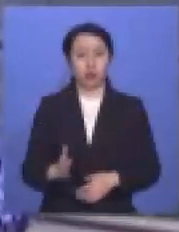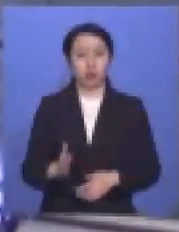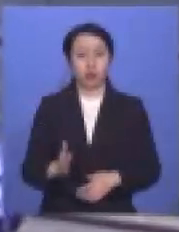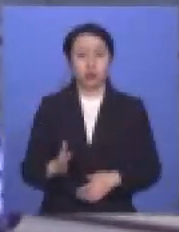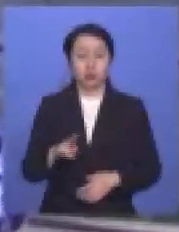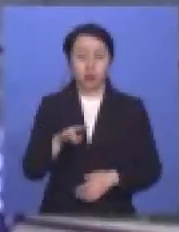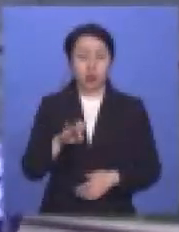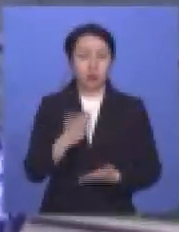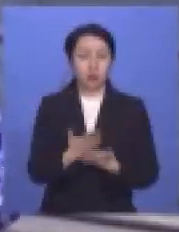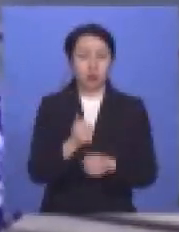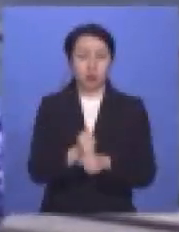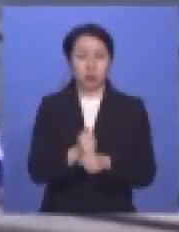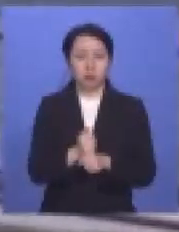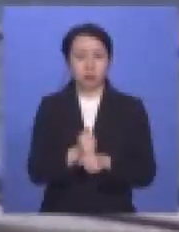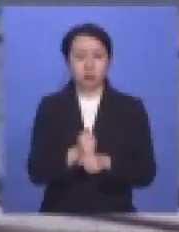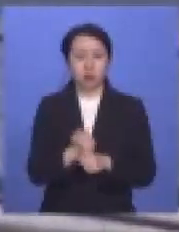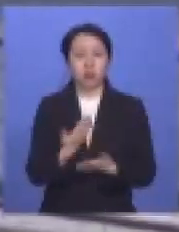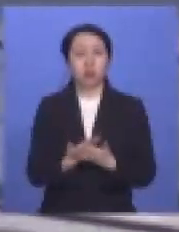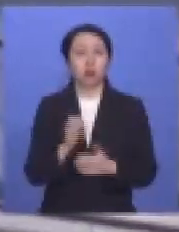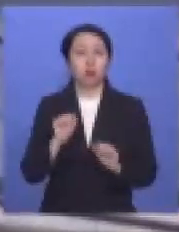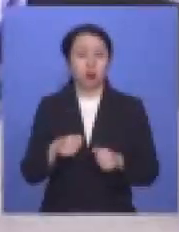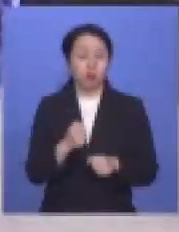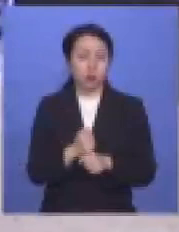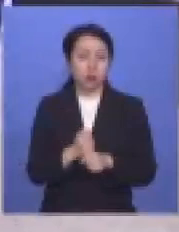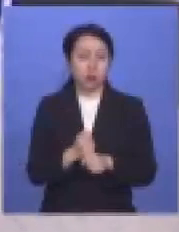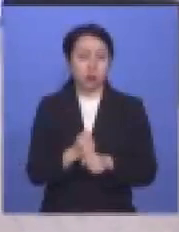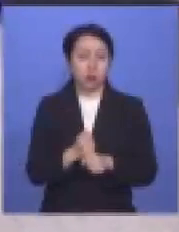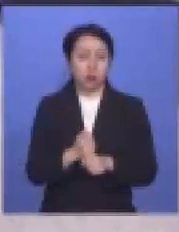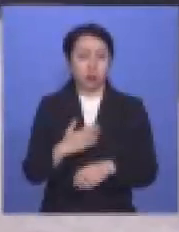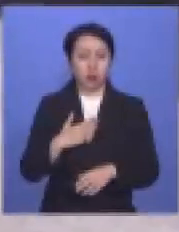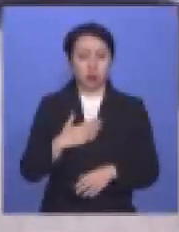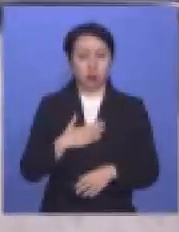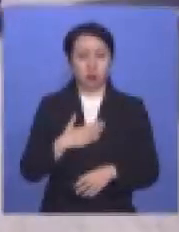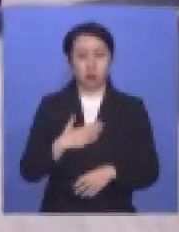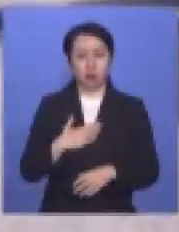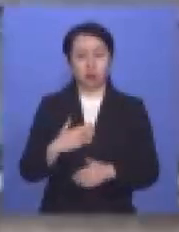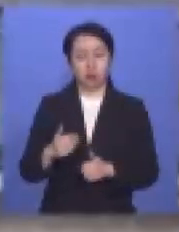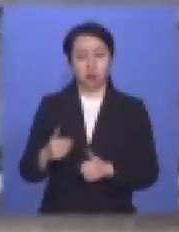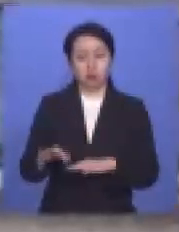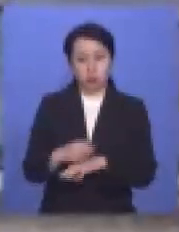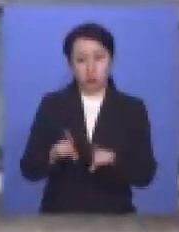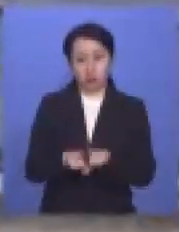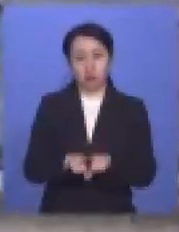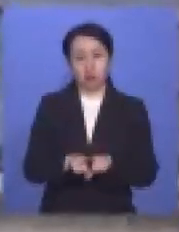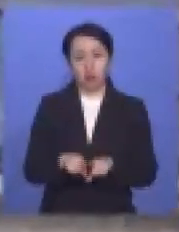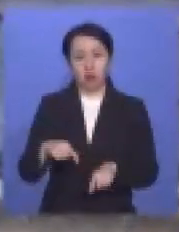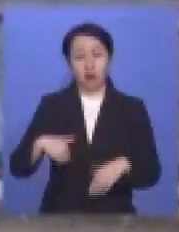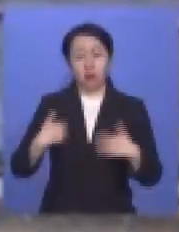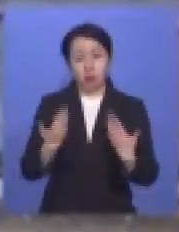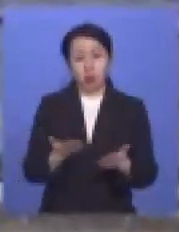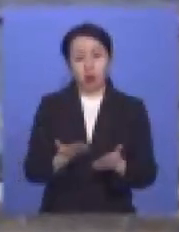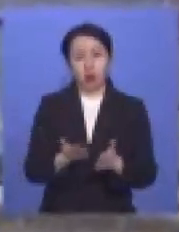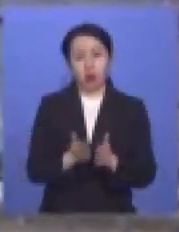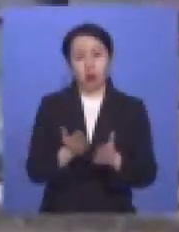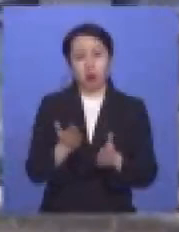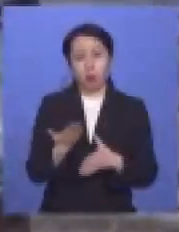что-то делать, потом что я могу сделать, да, вот у меня сожитель такой, мы предлагали помощь в